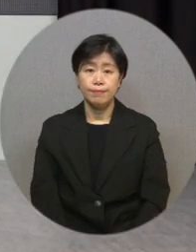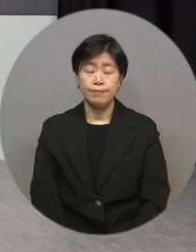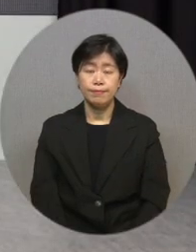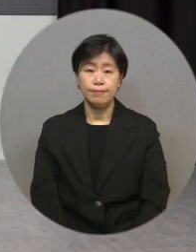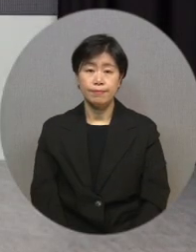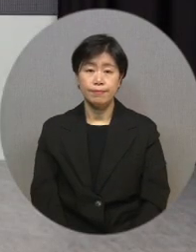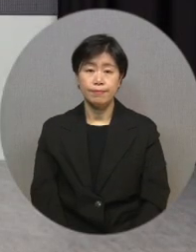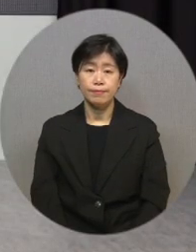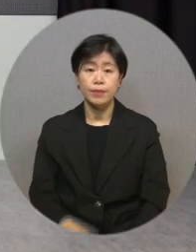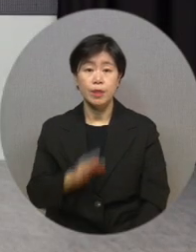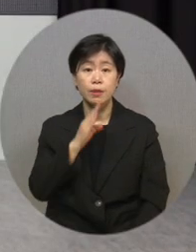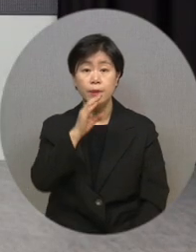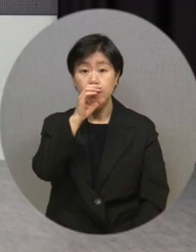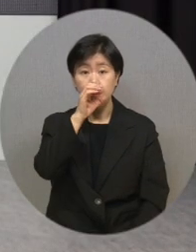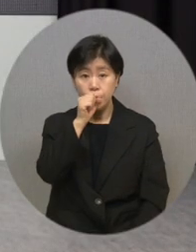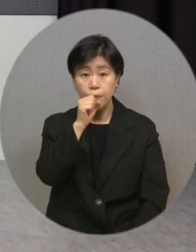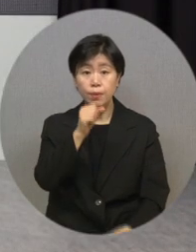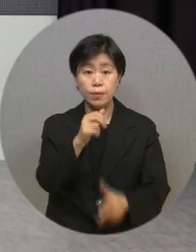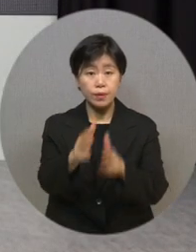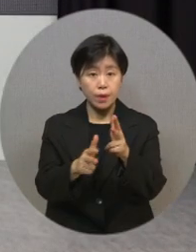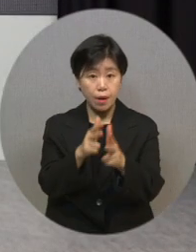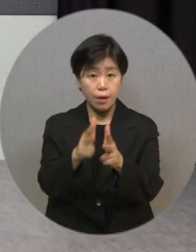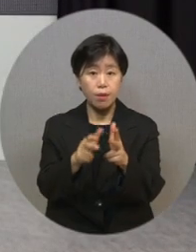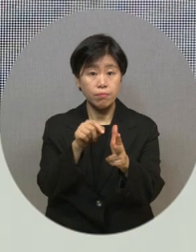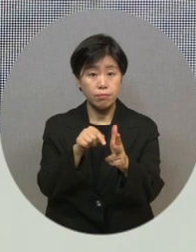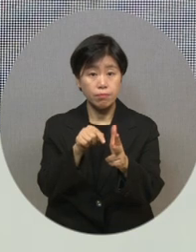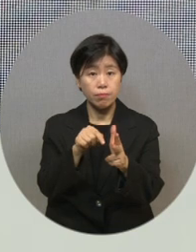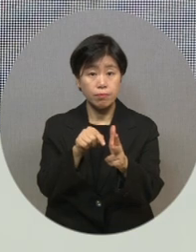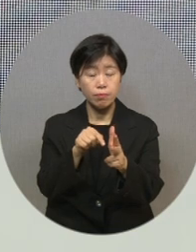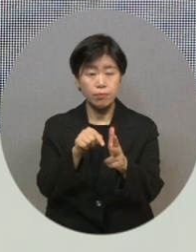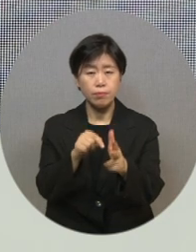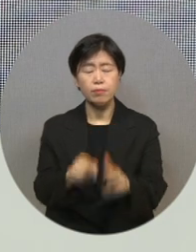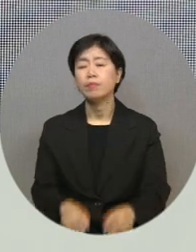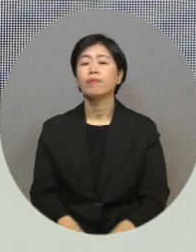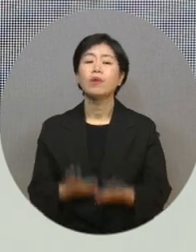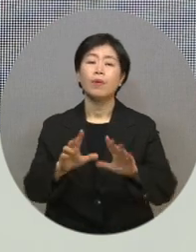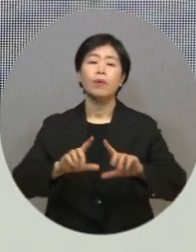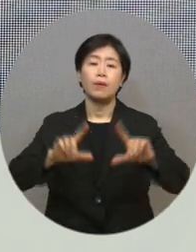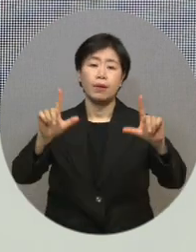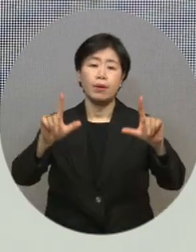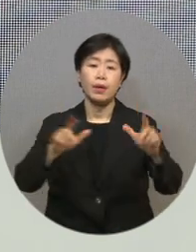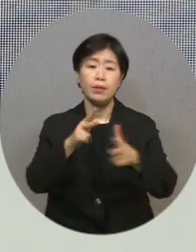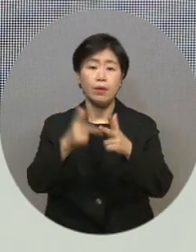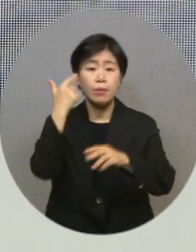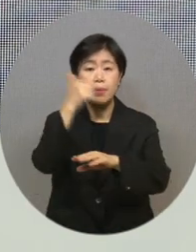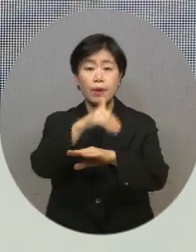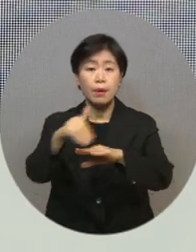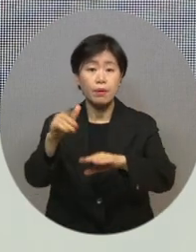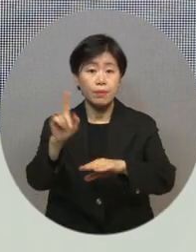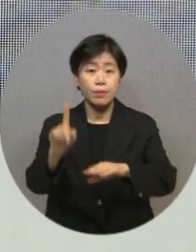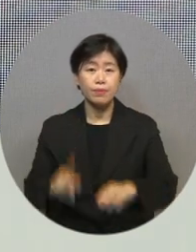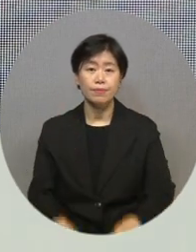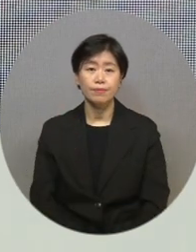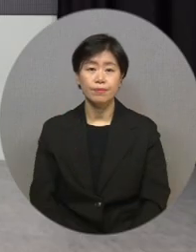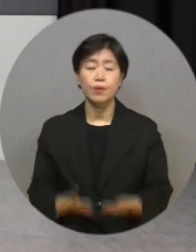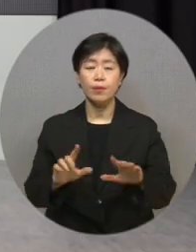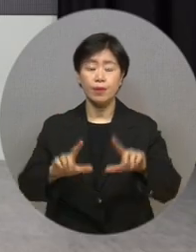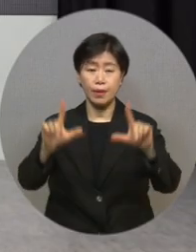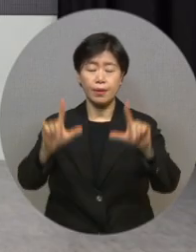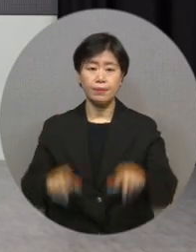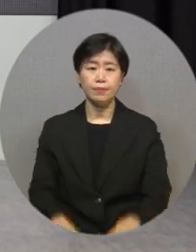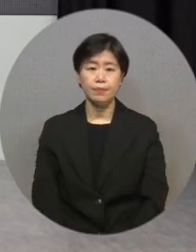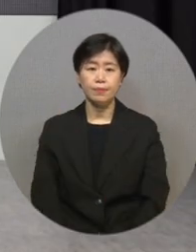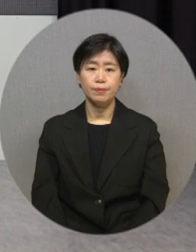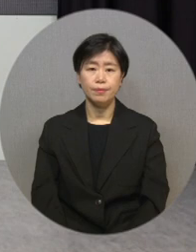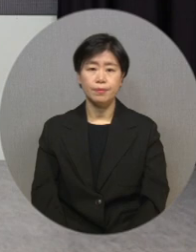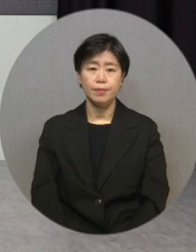그 사업들이 24년 도에는 예 어떤 사업 계획으로 진행 될 예 올해 예 그니까